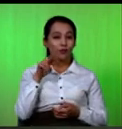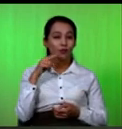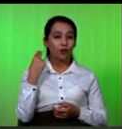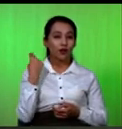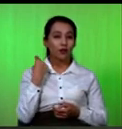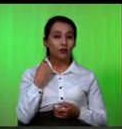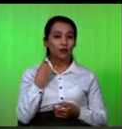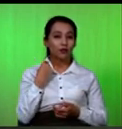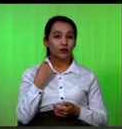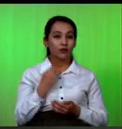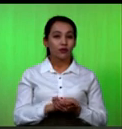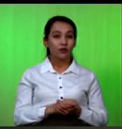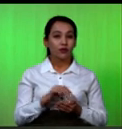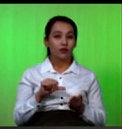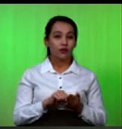o'rniga